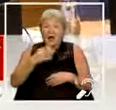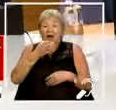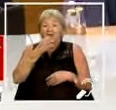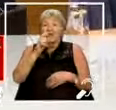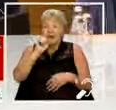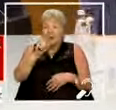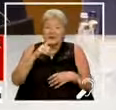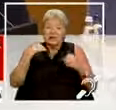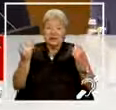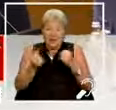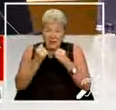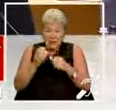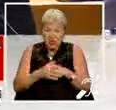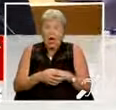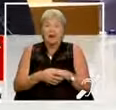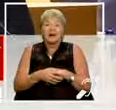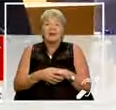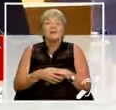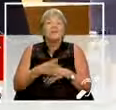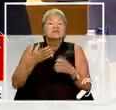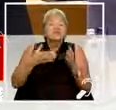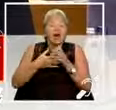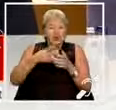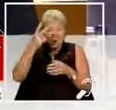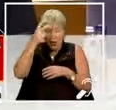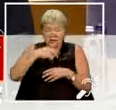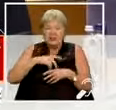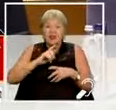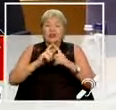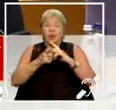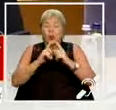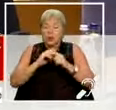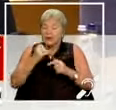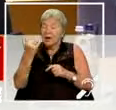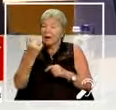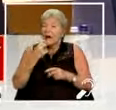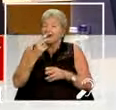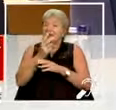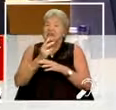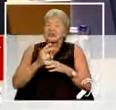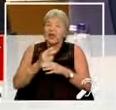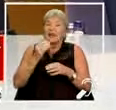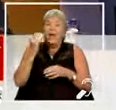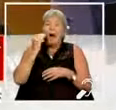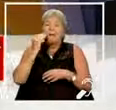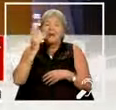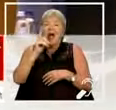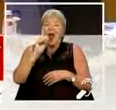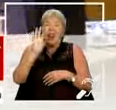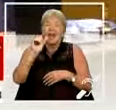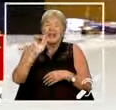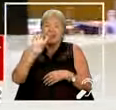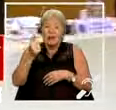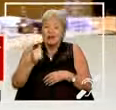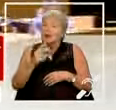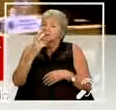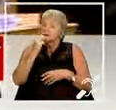va încerca o declarație politică în care statele din America Latină să